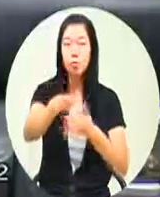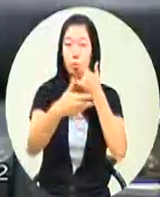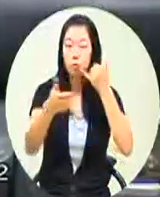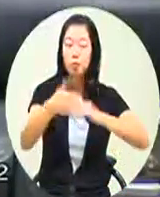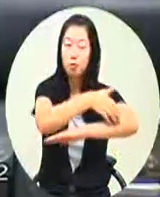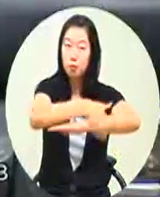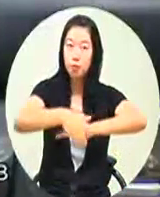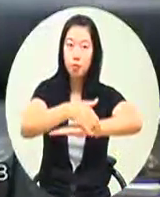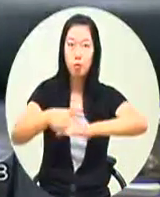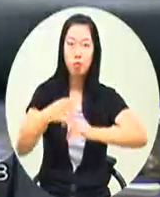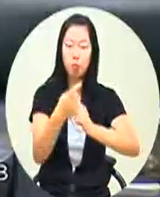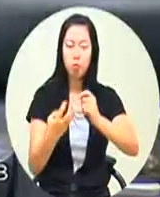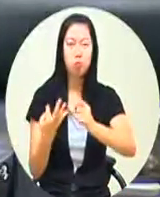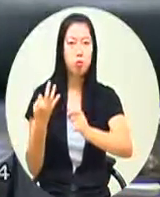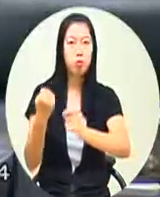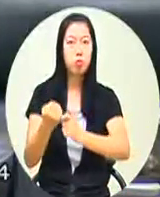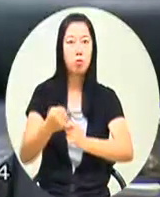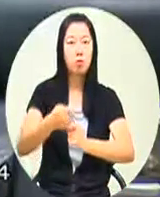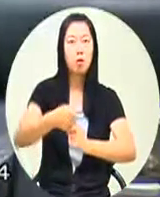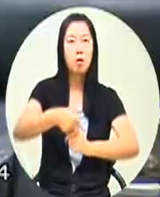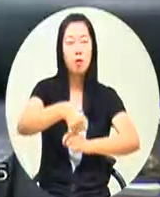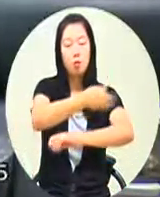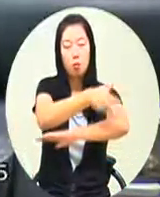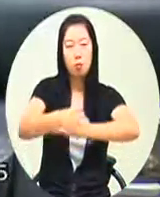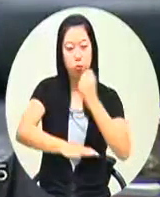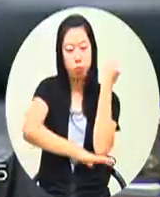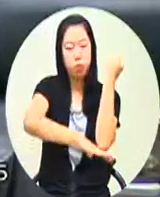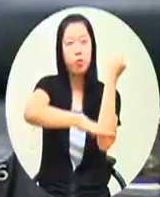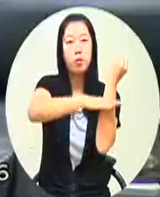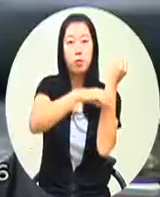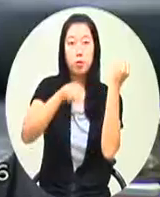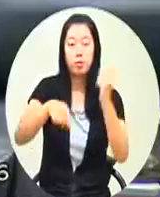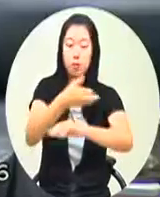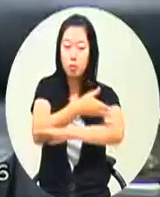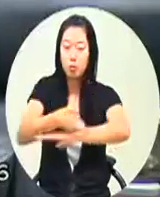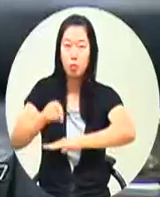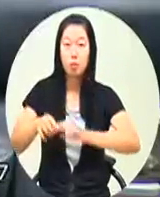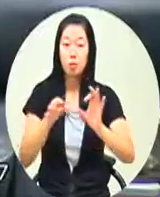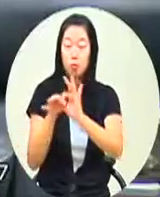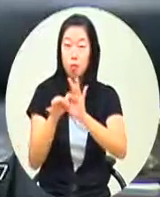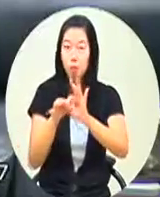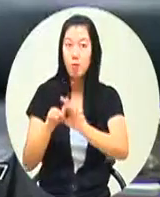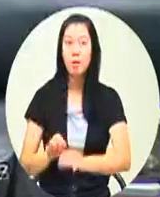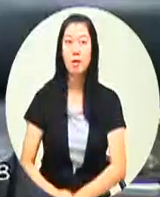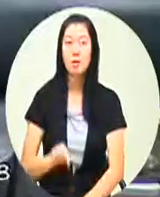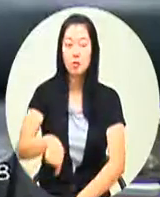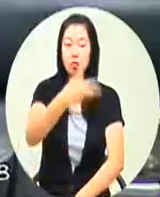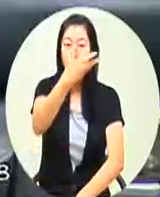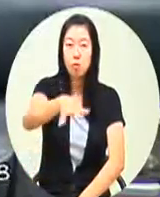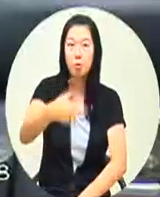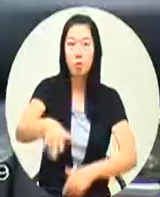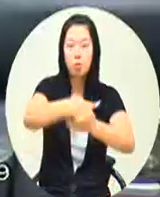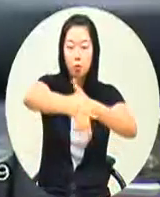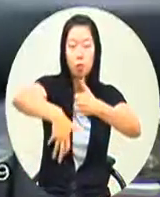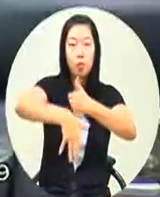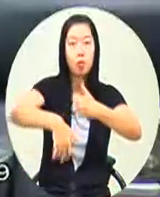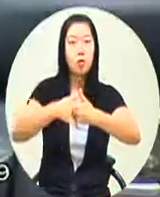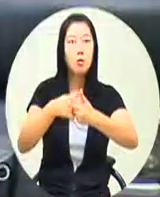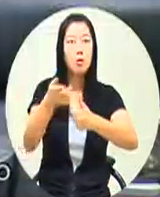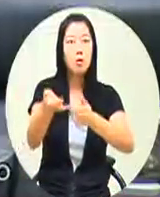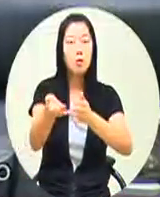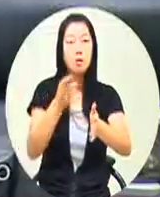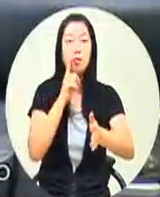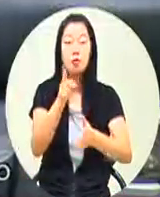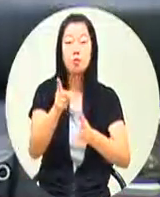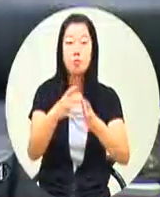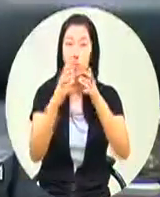淹水其实是跟整个水系是有关的。那这个整个水系呢，其实你们现在又